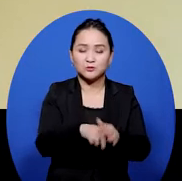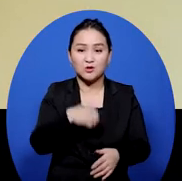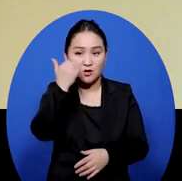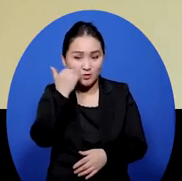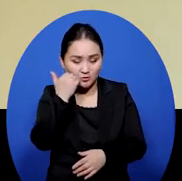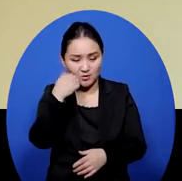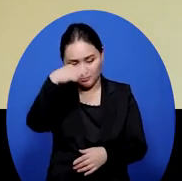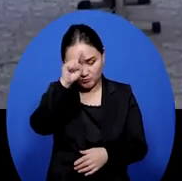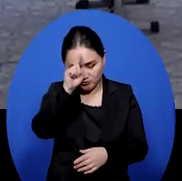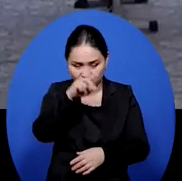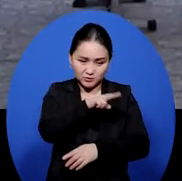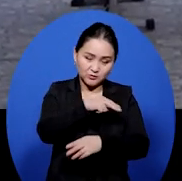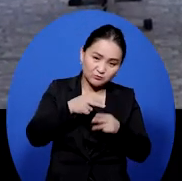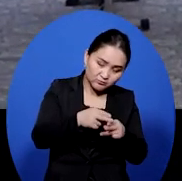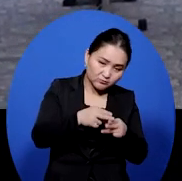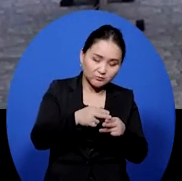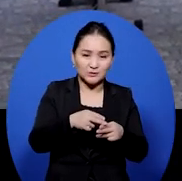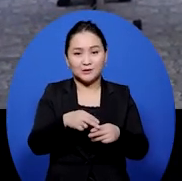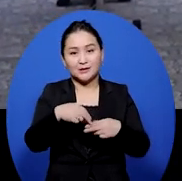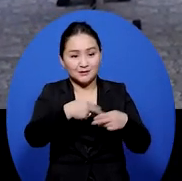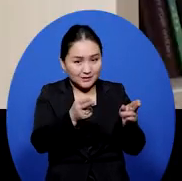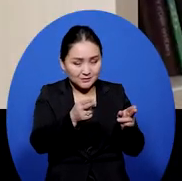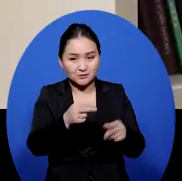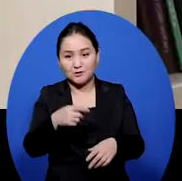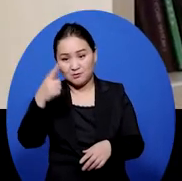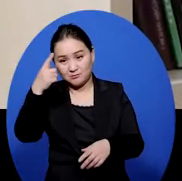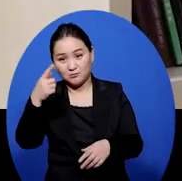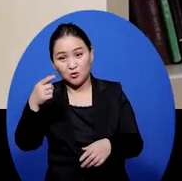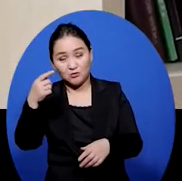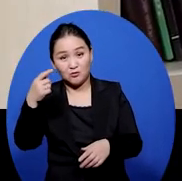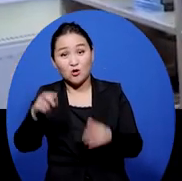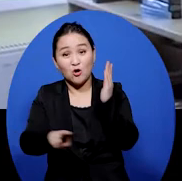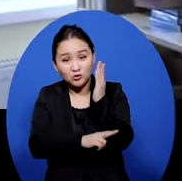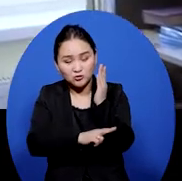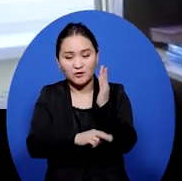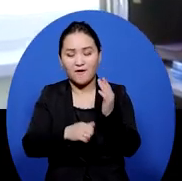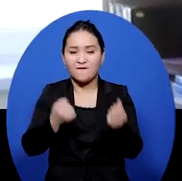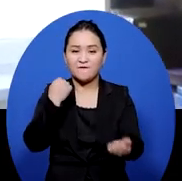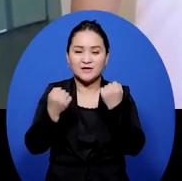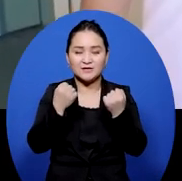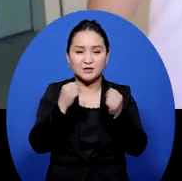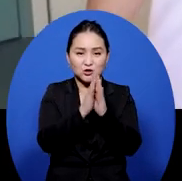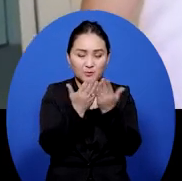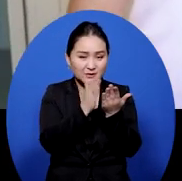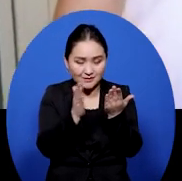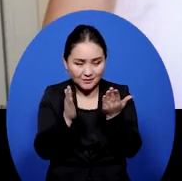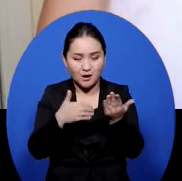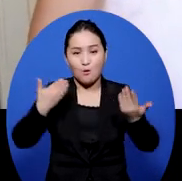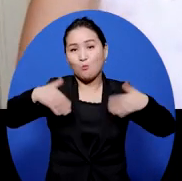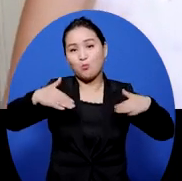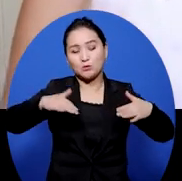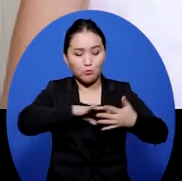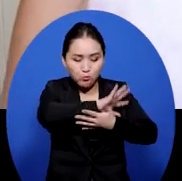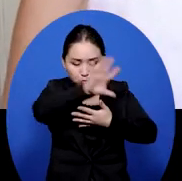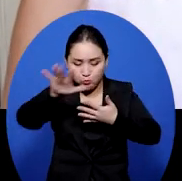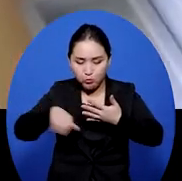зориулсан эмчилгээ, үйлчилгээ сувилгаг, таскаар болон өдрөөр авах боломжтой төдийг фитнес танхим, номын сан, бүжгийн танхим зэрэг бүх үйлчилгээг